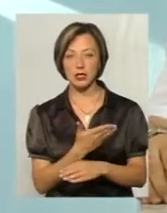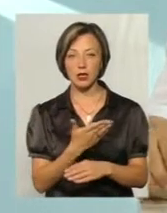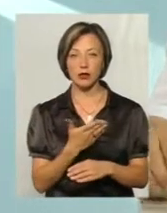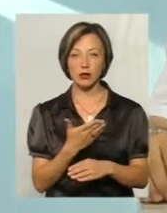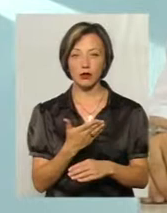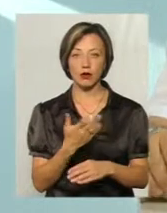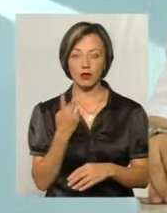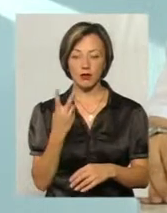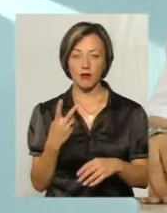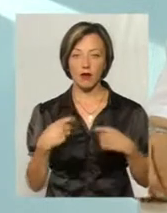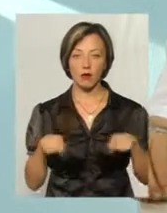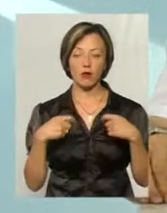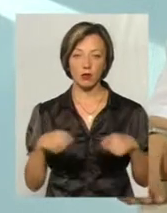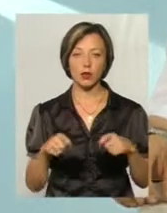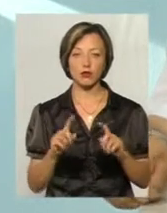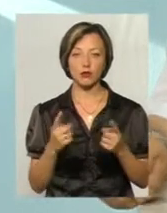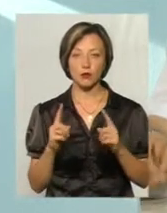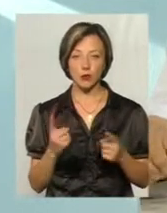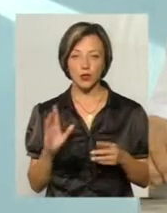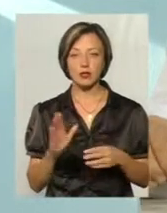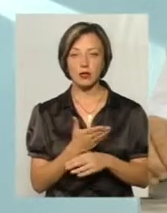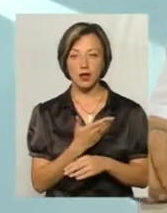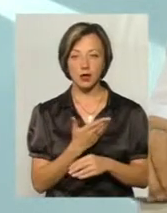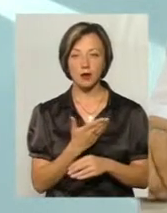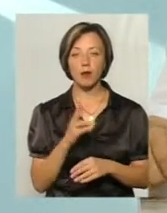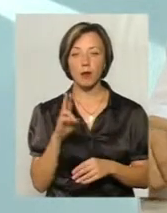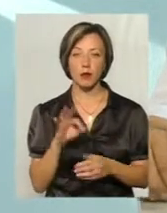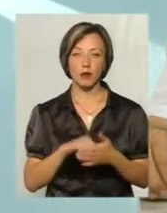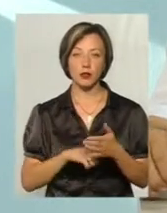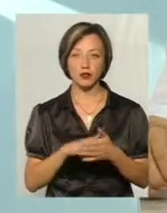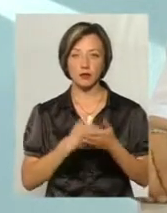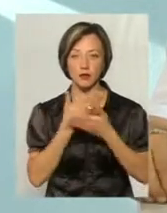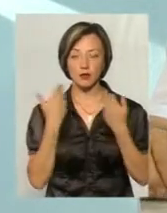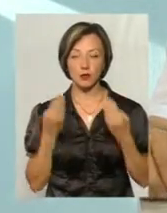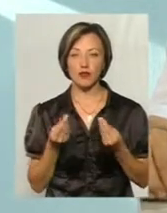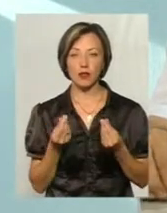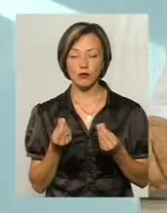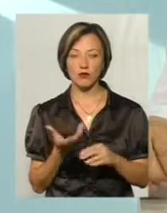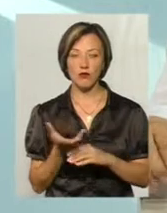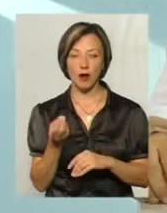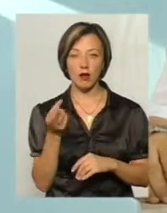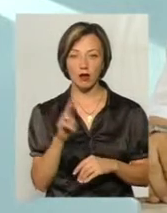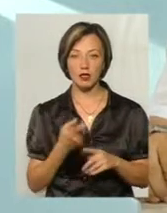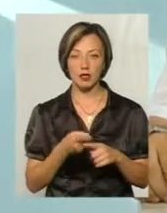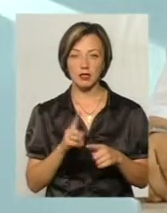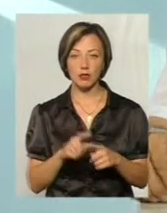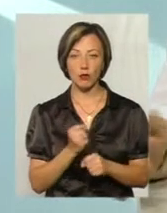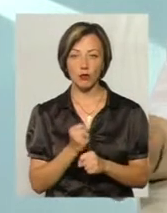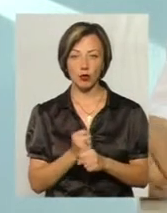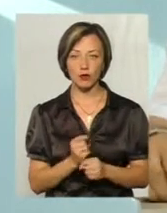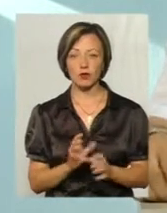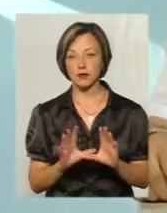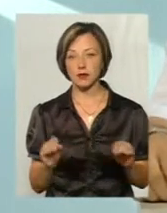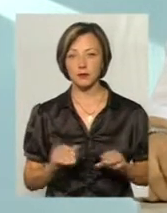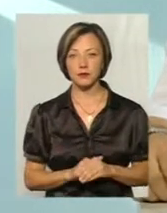з два лота з торгів. Чому? Зняті вони по причині відсутності фінансування на ці роботи. І